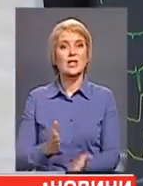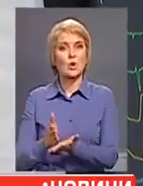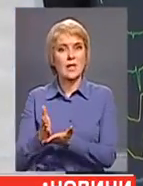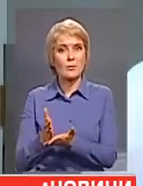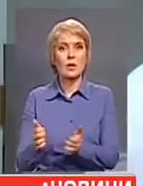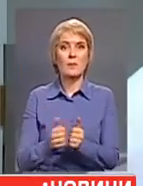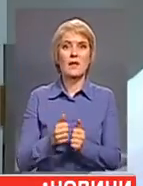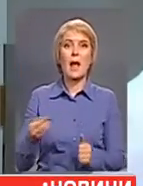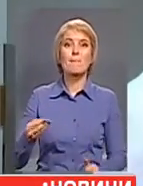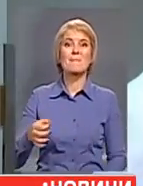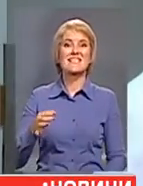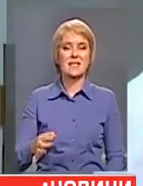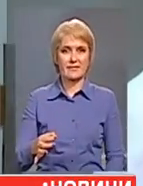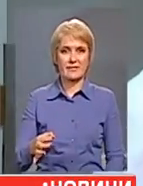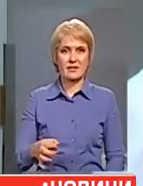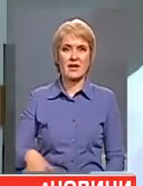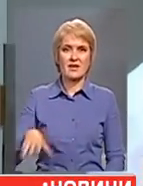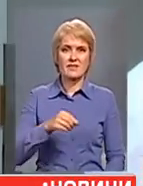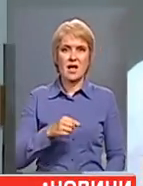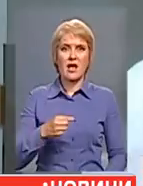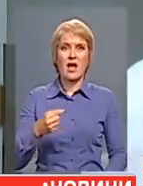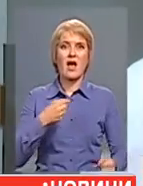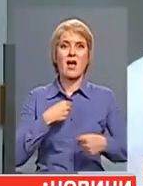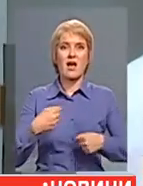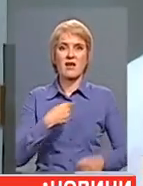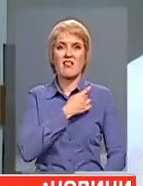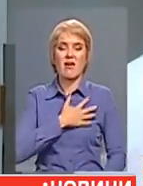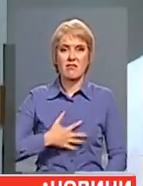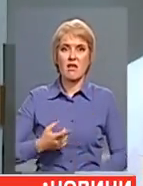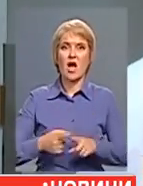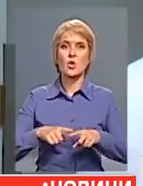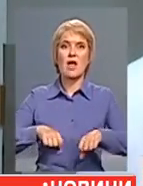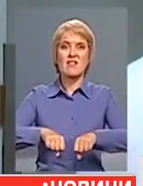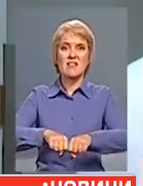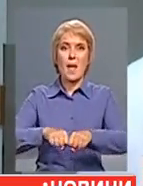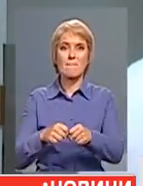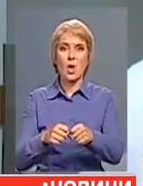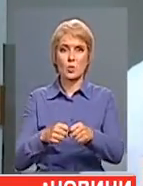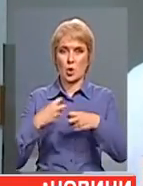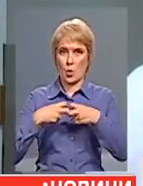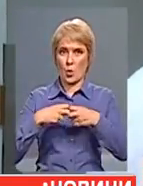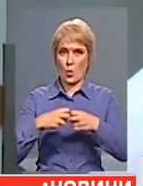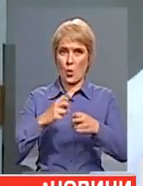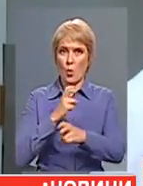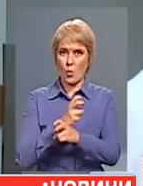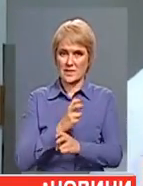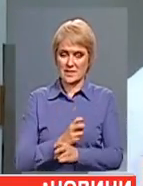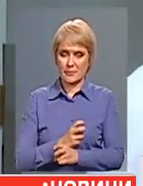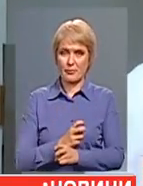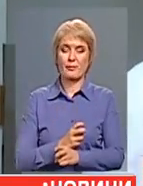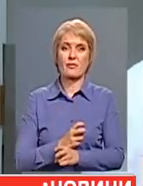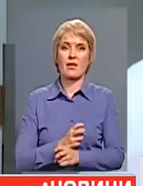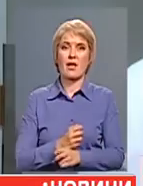з-під Пісків. Це всі мінозривні ранення, які ламають кості. Це